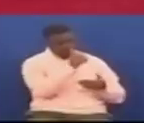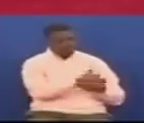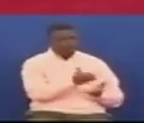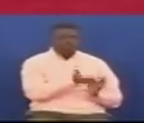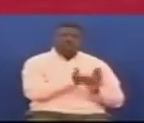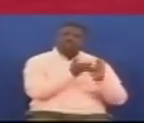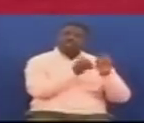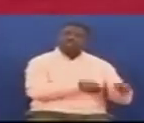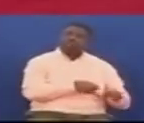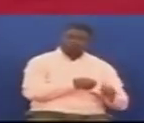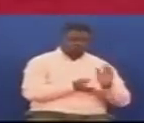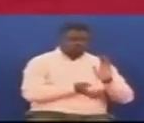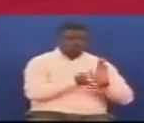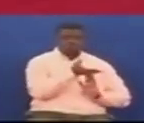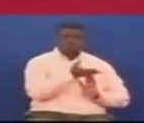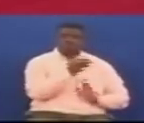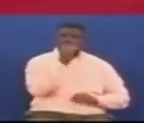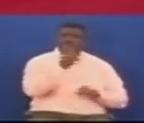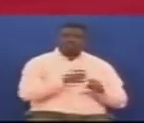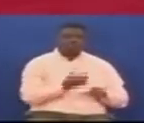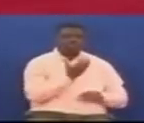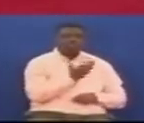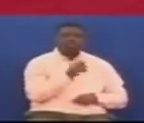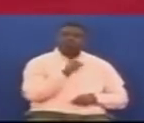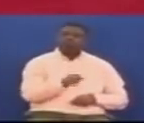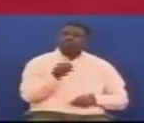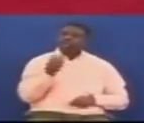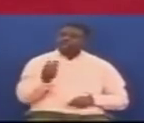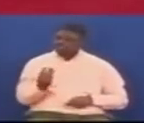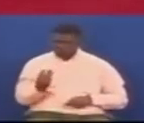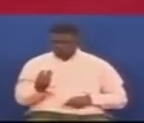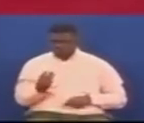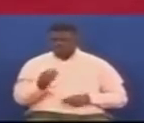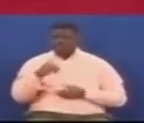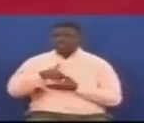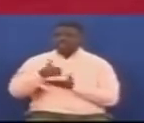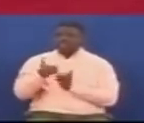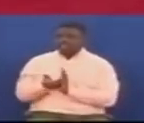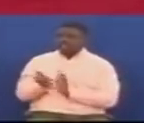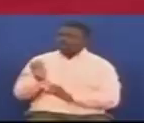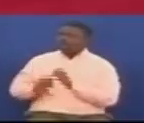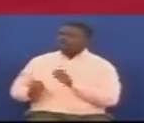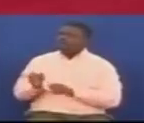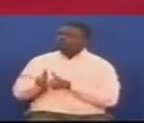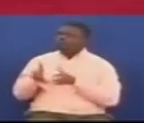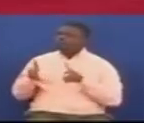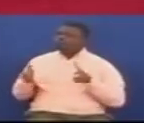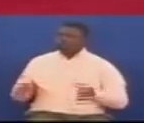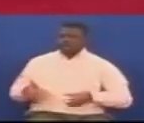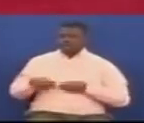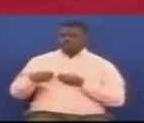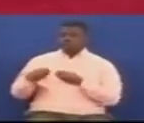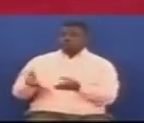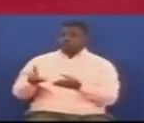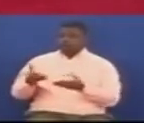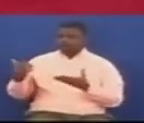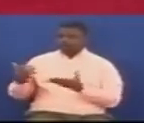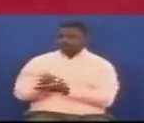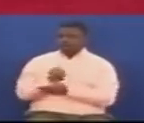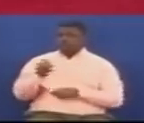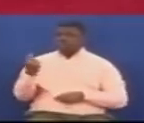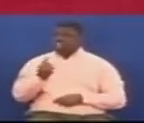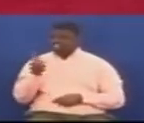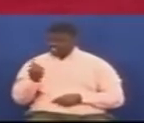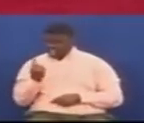kwa 5.3%. Sekta zilizotoa mchango mkubwa katika pato la taifa ni